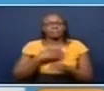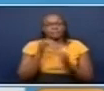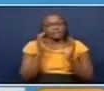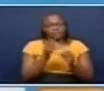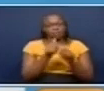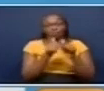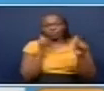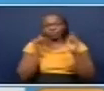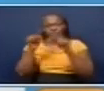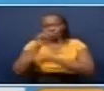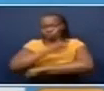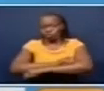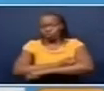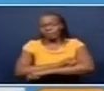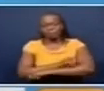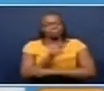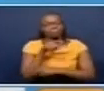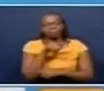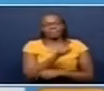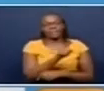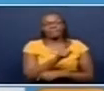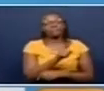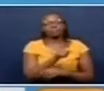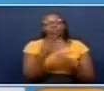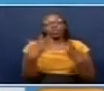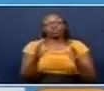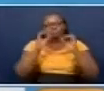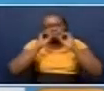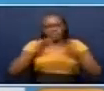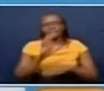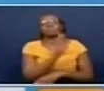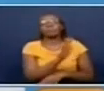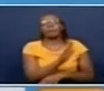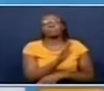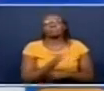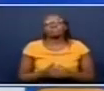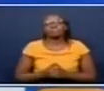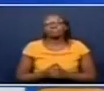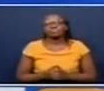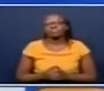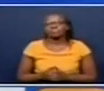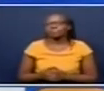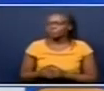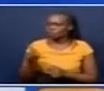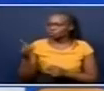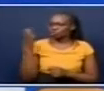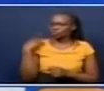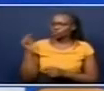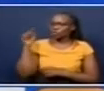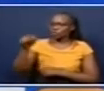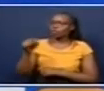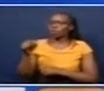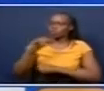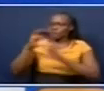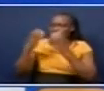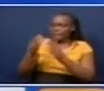anakataa yeye anatoa ni baraka yake. Kwa hivyo Bijana, tulikuwa unaenda darasani unakaa na wanafunzi